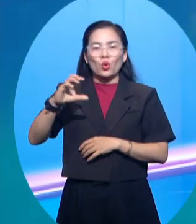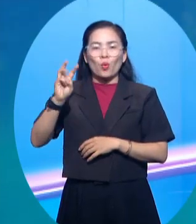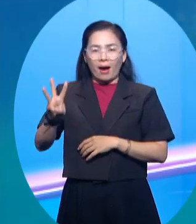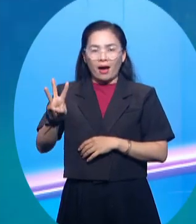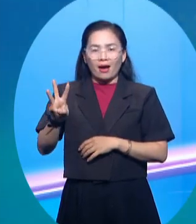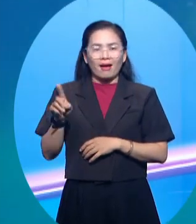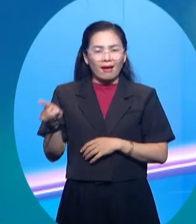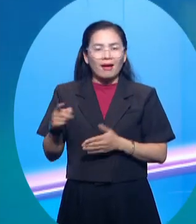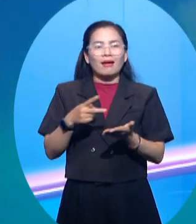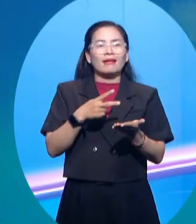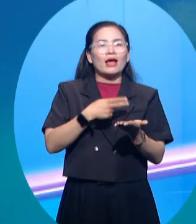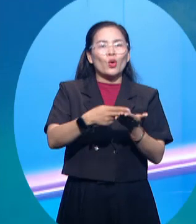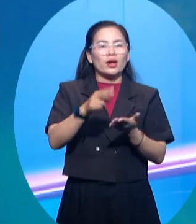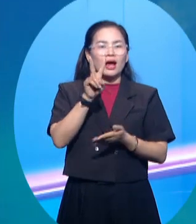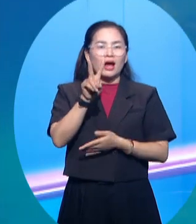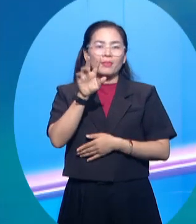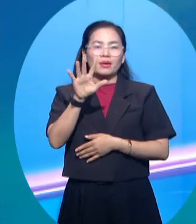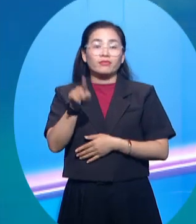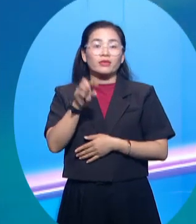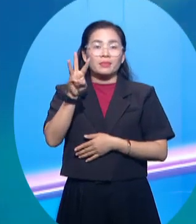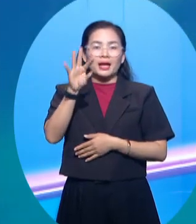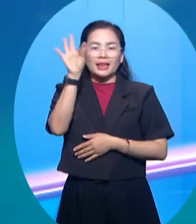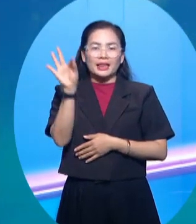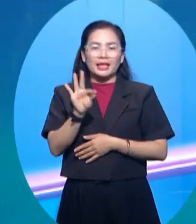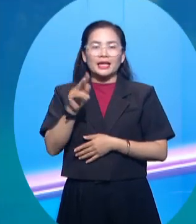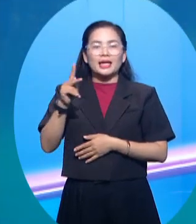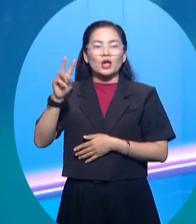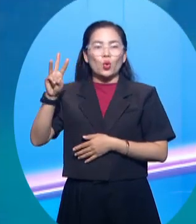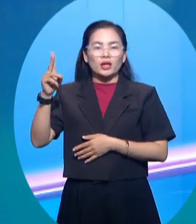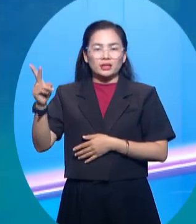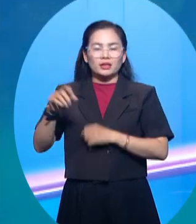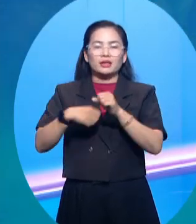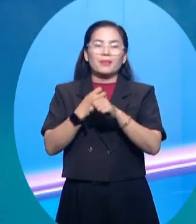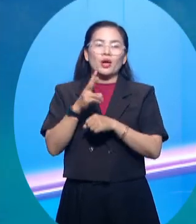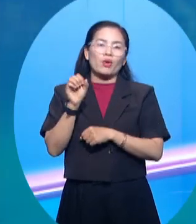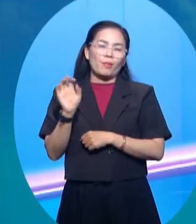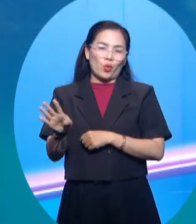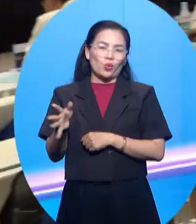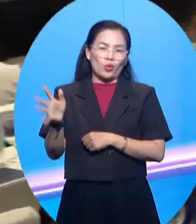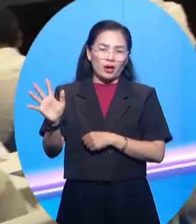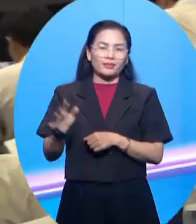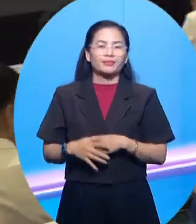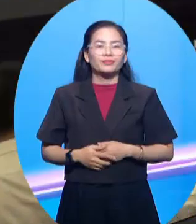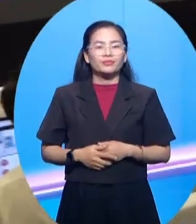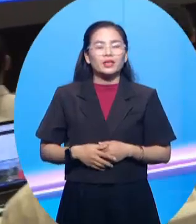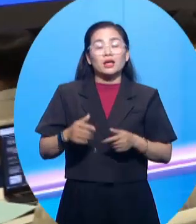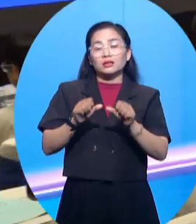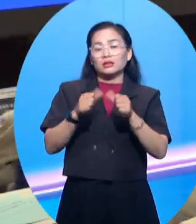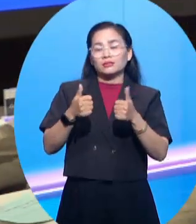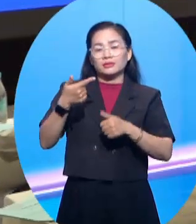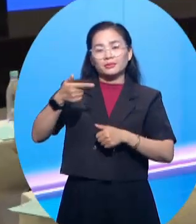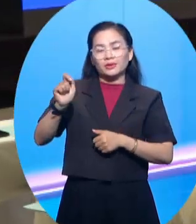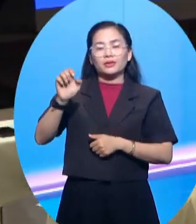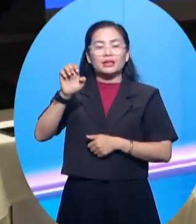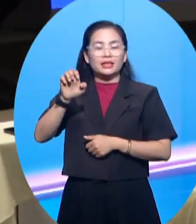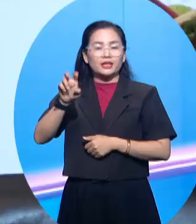kế hoạch sản lượng điện công ty Mẹ Là 25,3 Tỷ KW trong năm 2024 tổng giám đốc